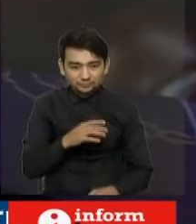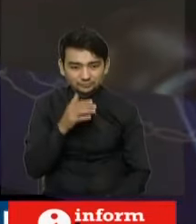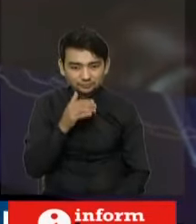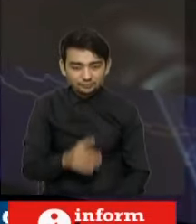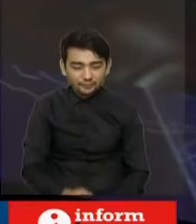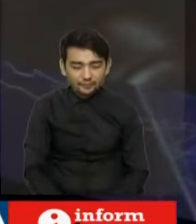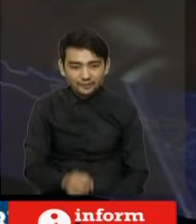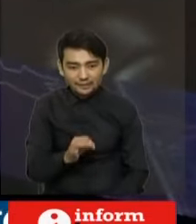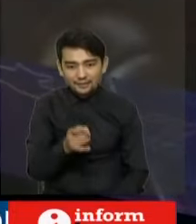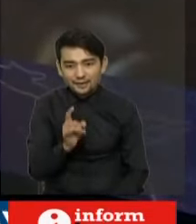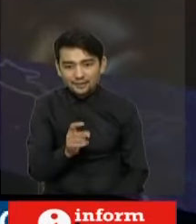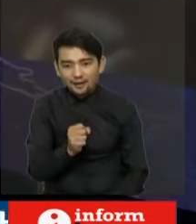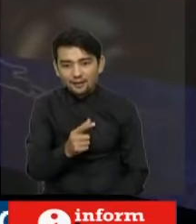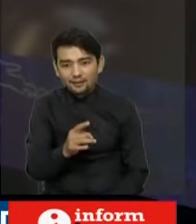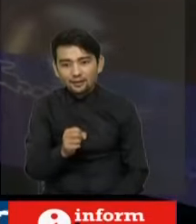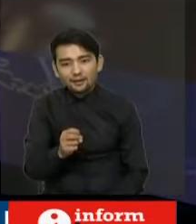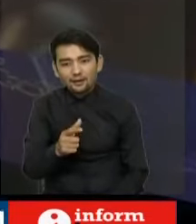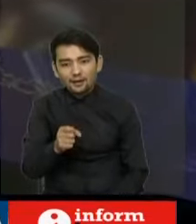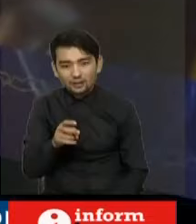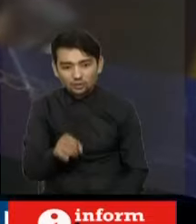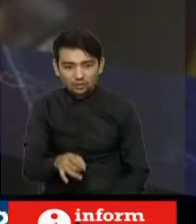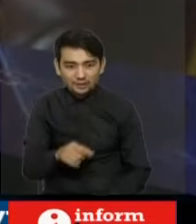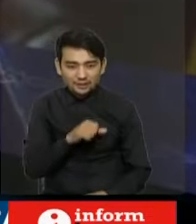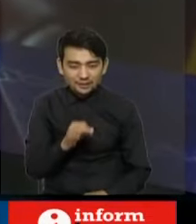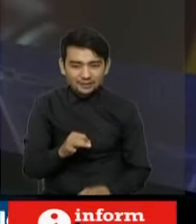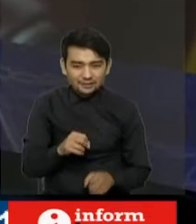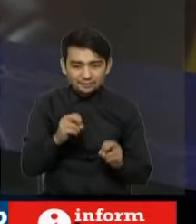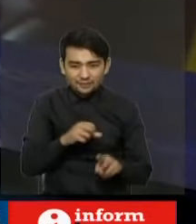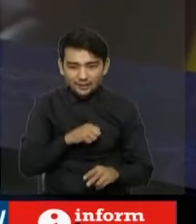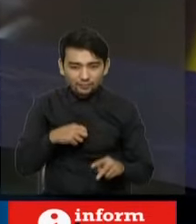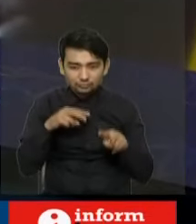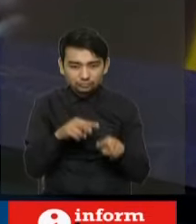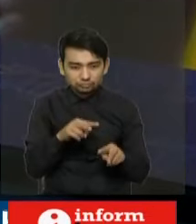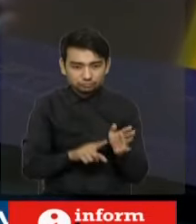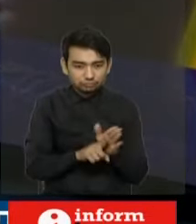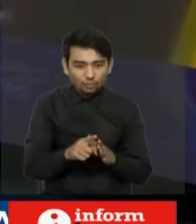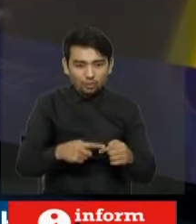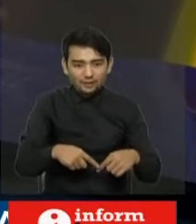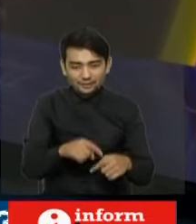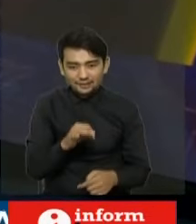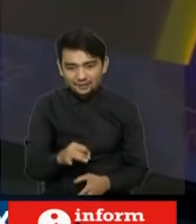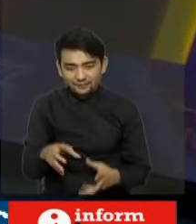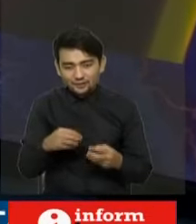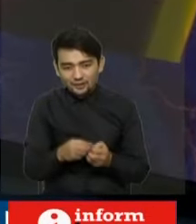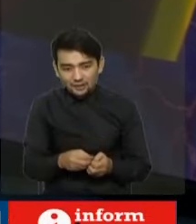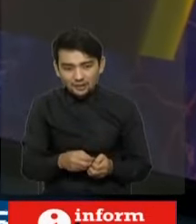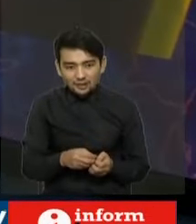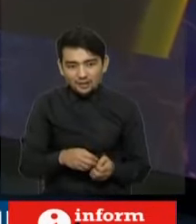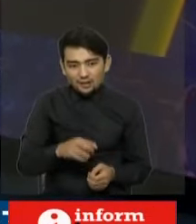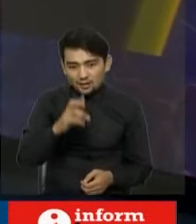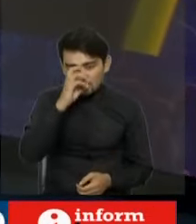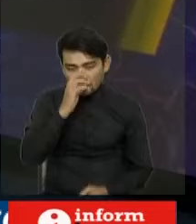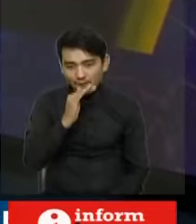Агрегаторов такси обяжут вступать в саморегулируемые организации. Сегодня в Мажилисе проголосовали за передачу им части госфункций